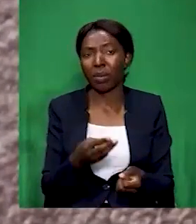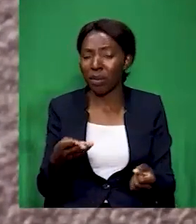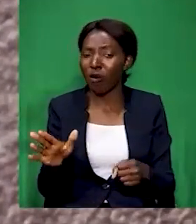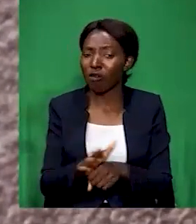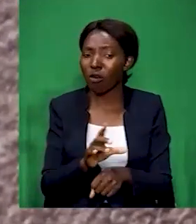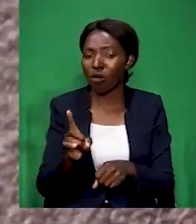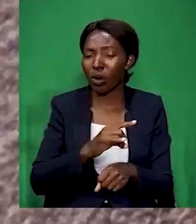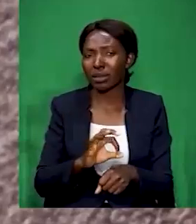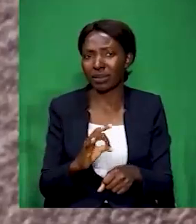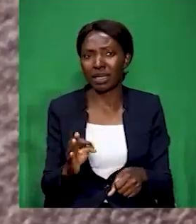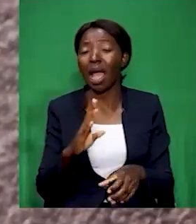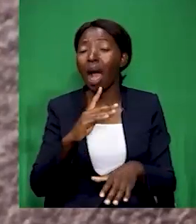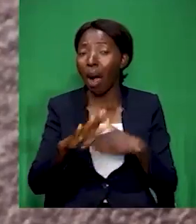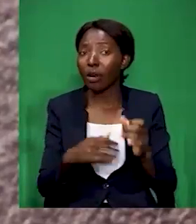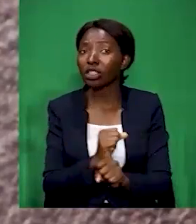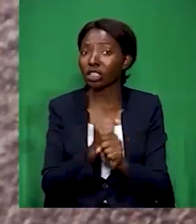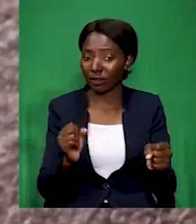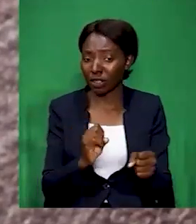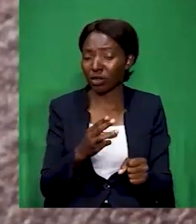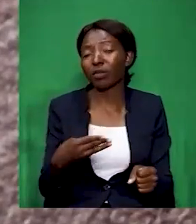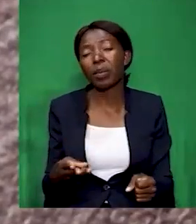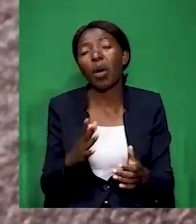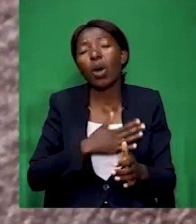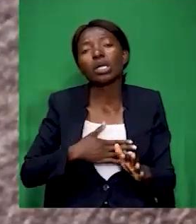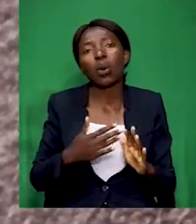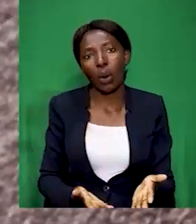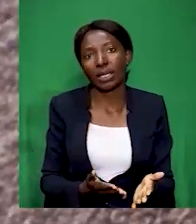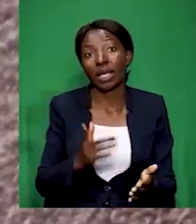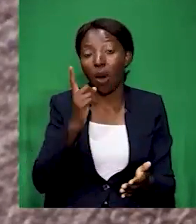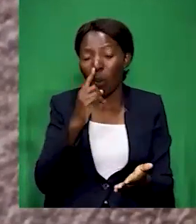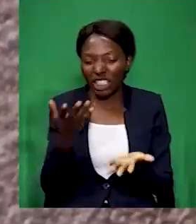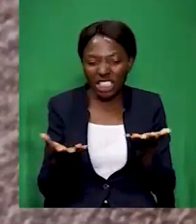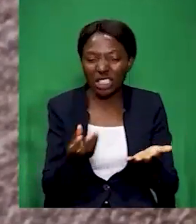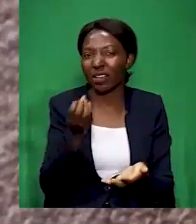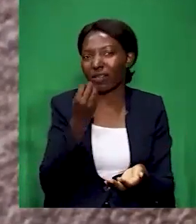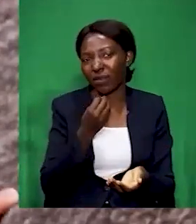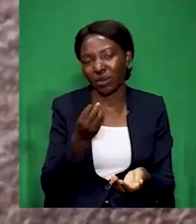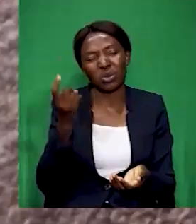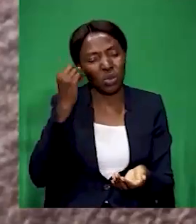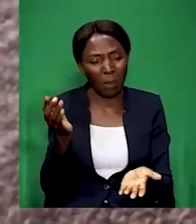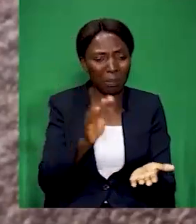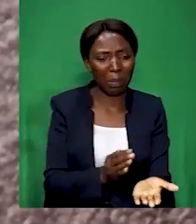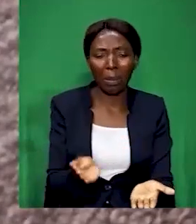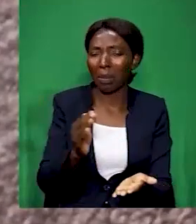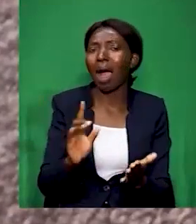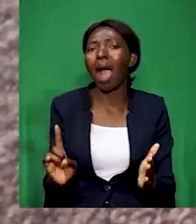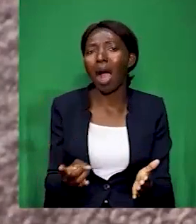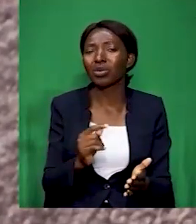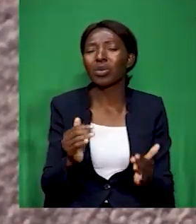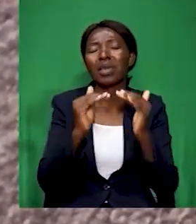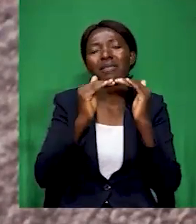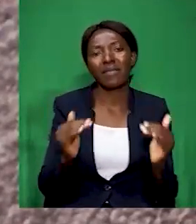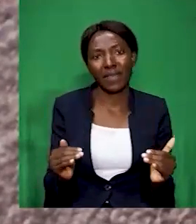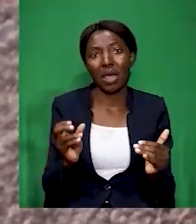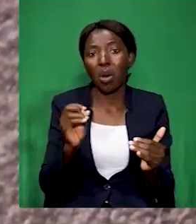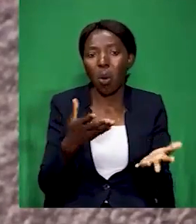zvinozodiwa pakuponeswa kwemunhu kana zvaitsvaka mweya mutsvene kuti pakusheya kungoziva kuti tosha kungobatwa kwechipunu